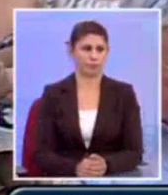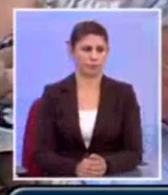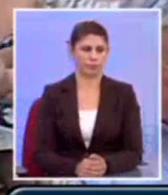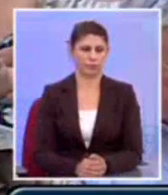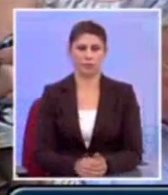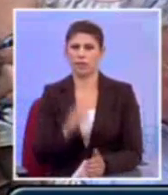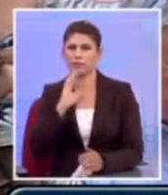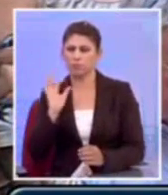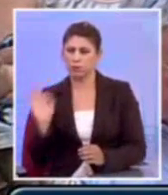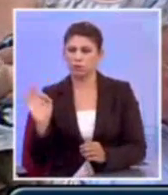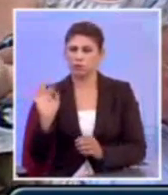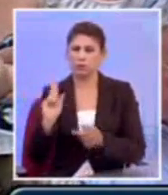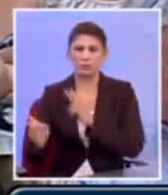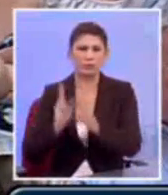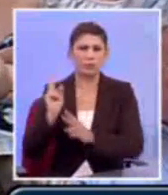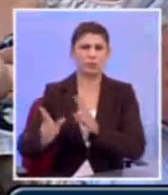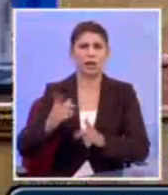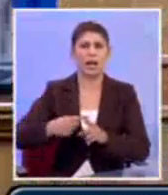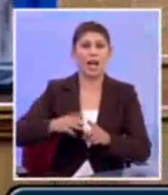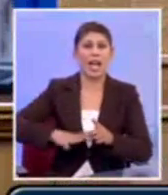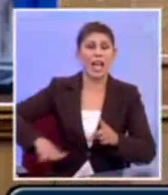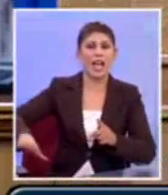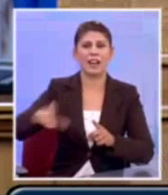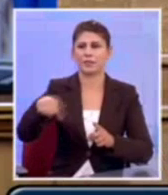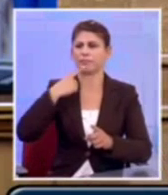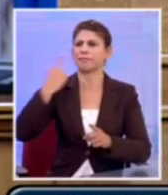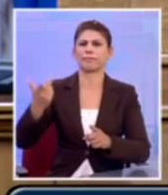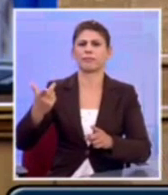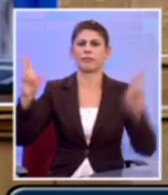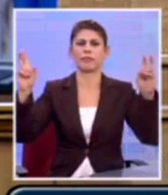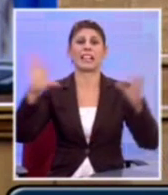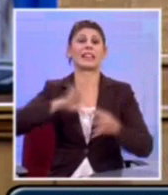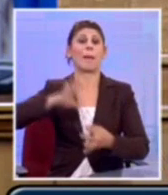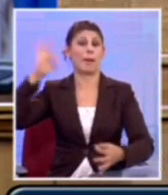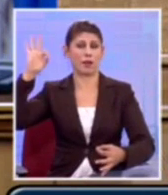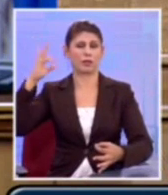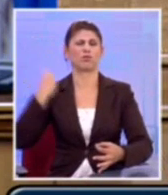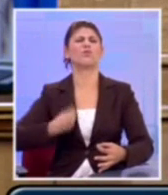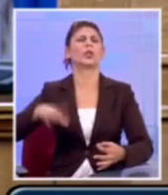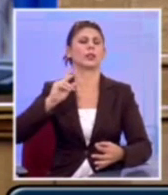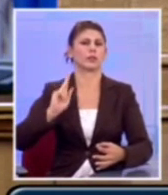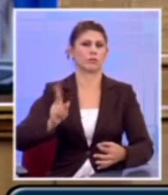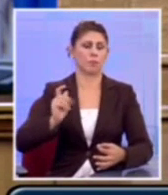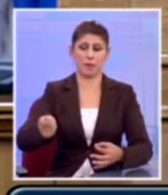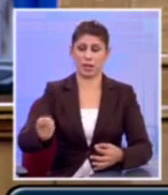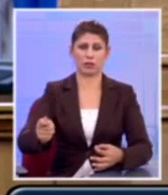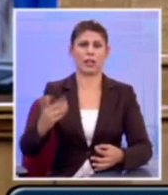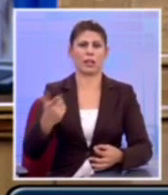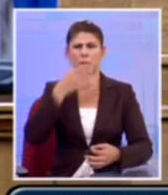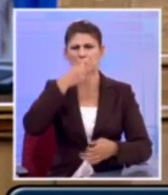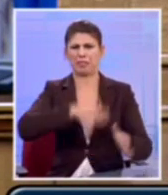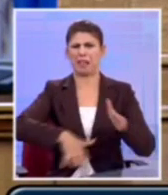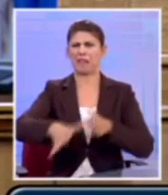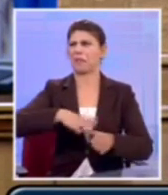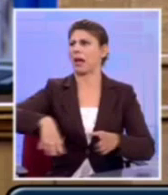συκοφάντηση του ελληνικού λαού ως τεμπέλη, κακοπληρωτή ή διεφθαρμένο, αλλά και